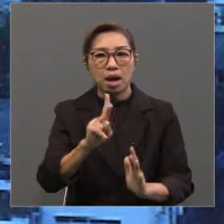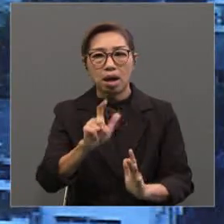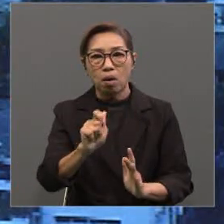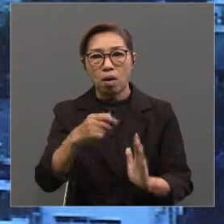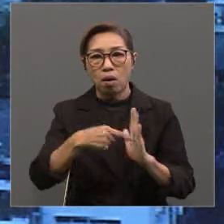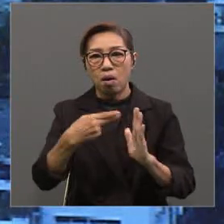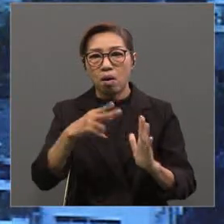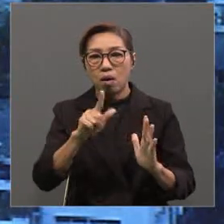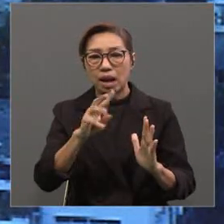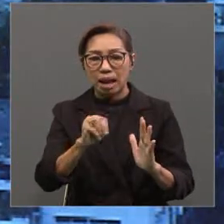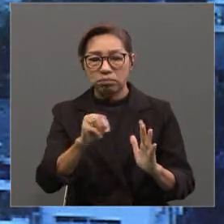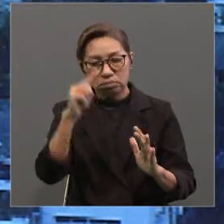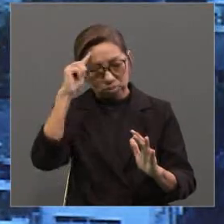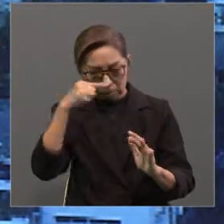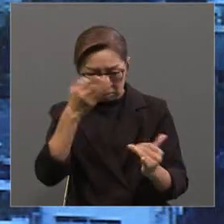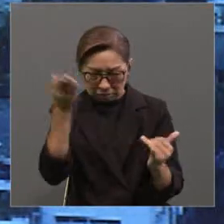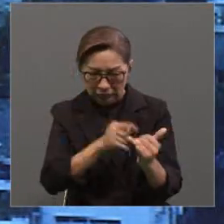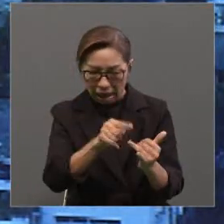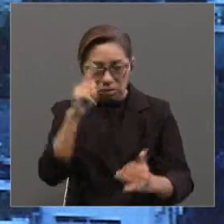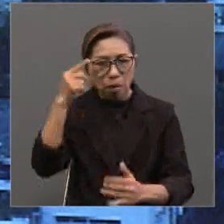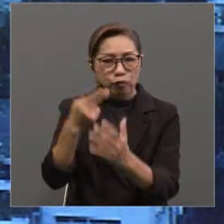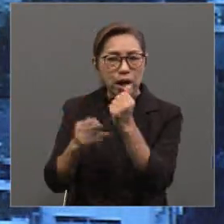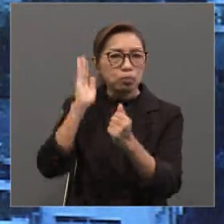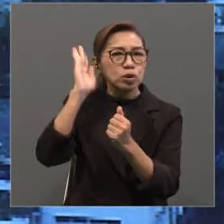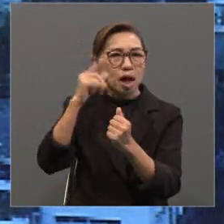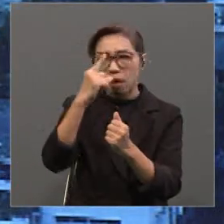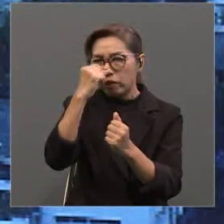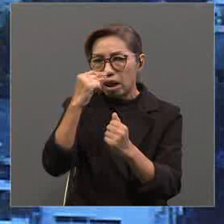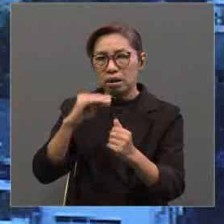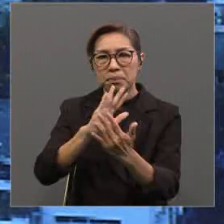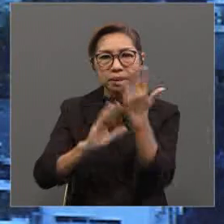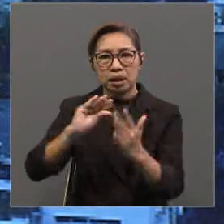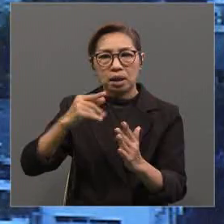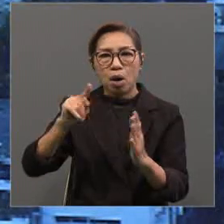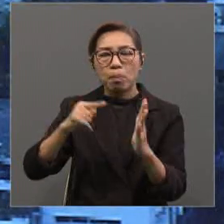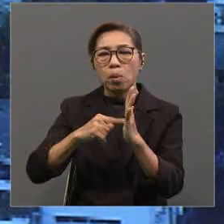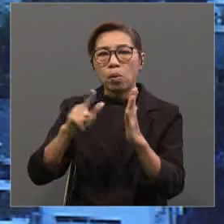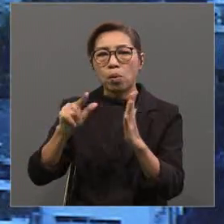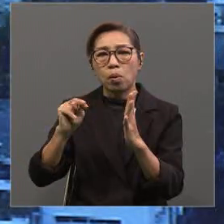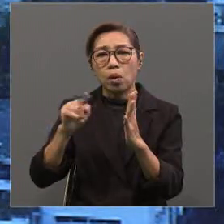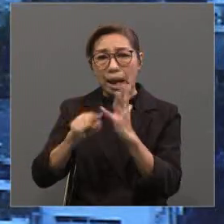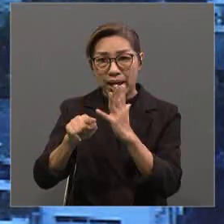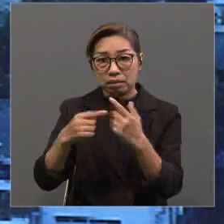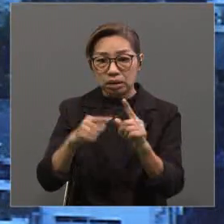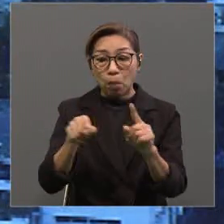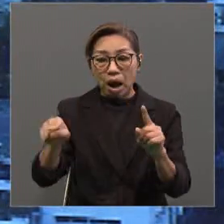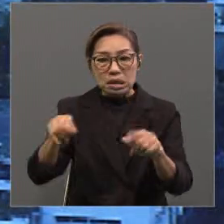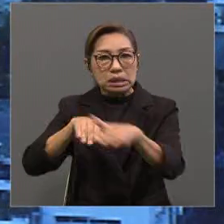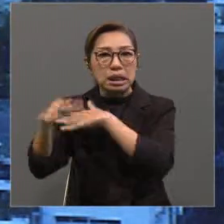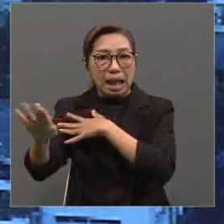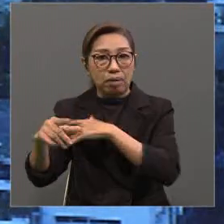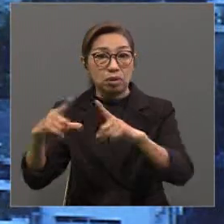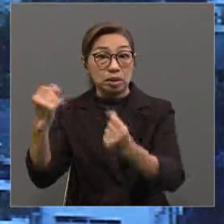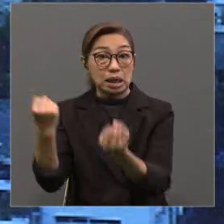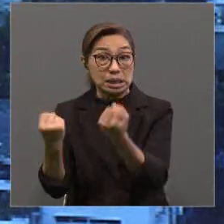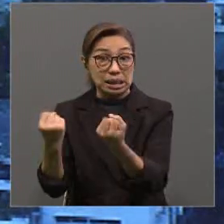แฟนหนุ่มชาวโปแลนด์นะคะที่พักอาศัยอยู่ด้วยกันแต่ว่าหลังจากที่ก่อเหตุได้หลบหนีไปตำรวจก็ได้เชิญคนขับรถแท็กซี่เนี่ยมาสอ